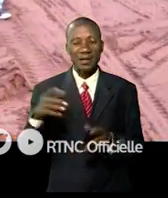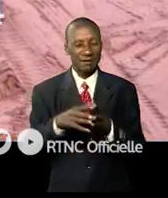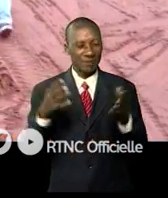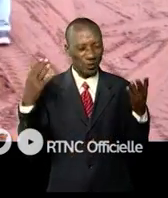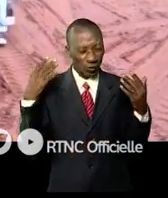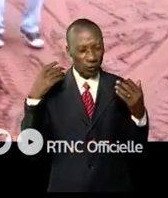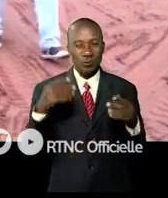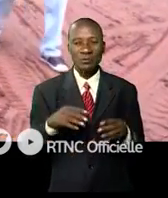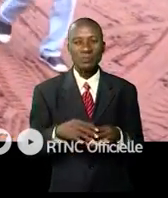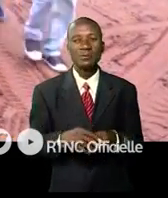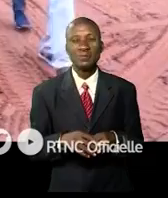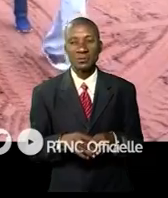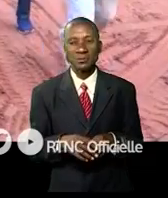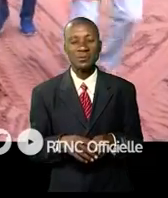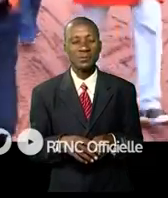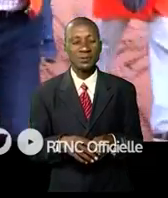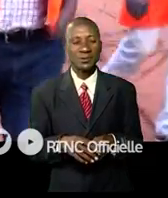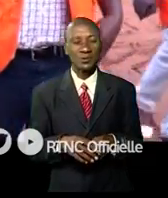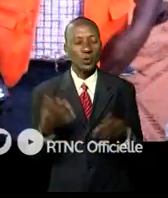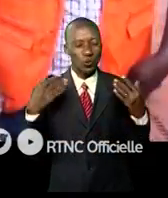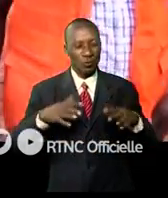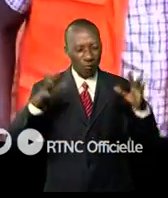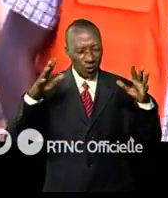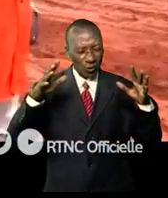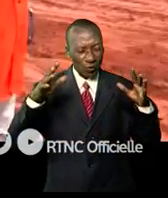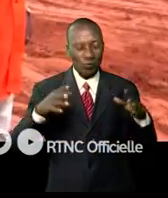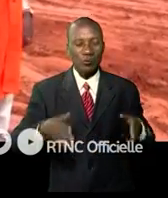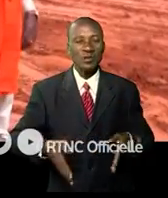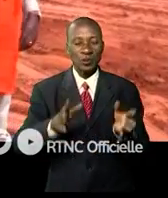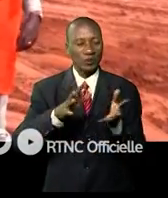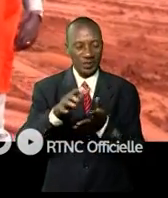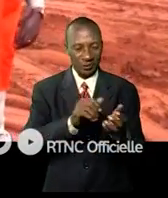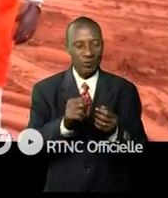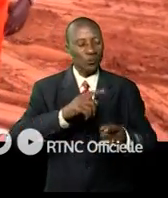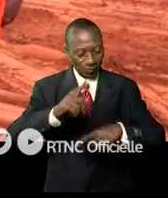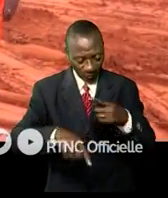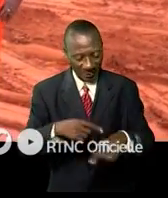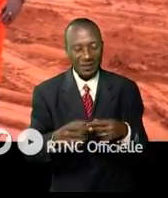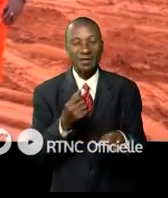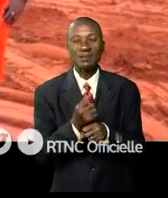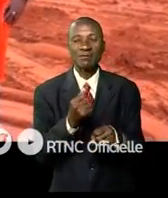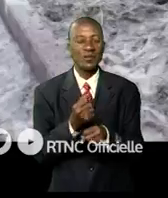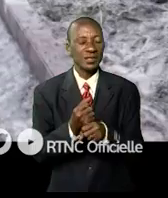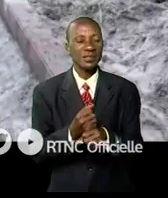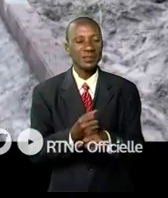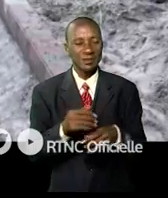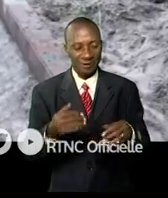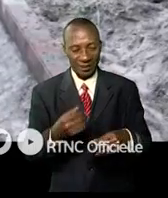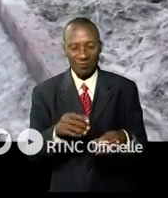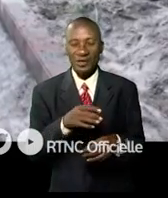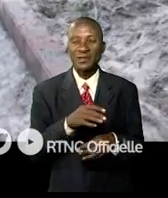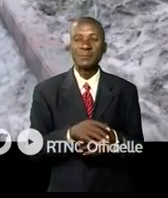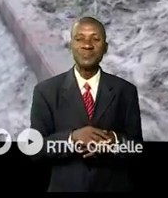La construction d'un grand collecteur assure plus d'un riverain. Il en est de même des travaux de remblayage et qui sécurisent de plus en